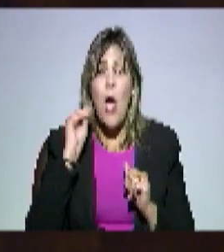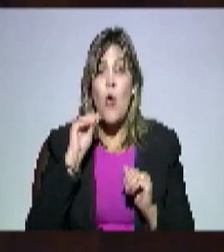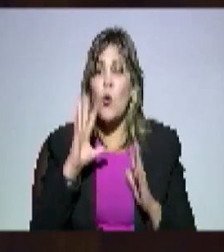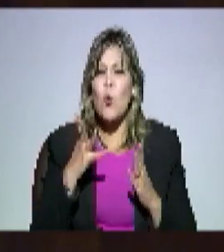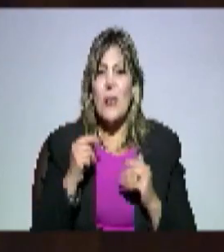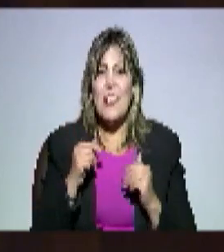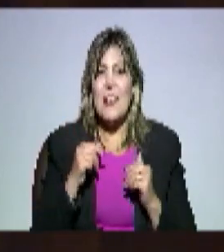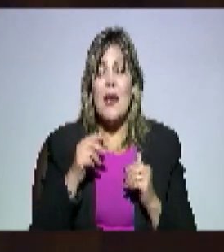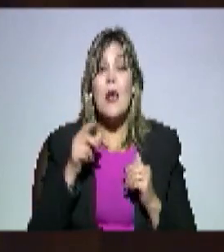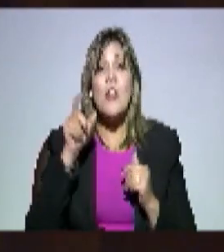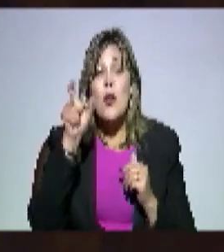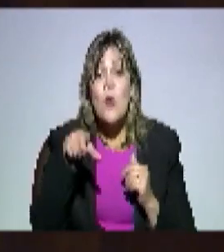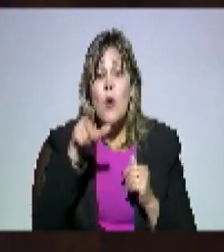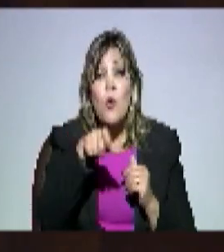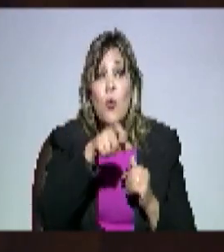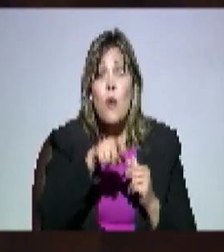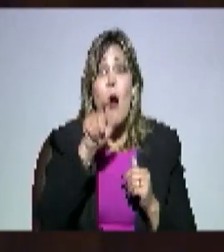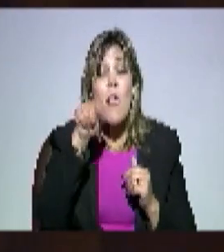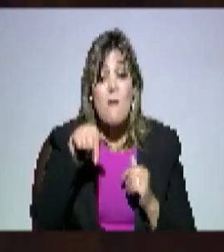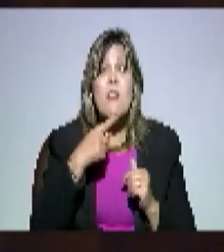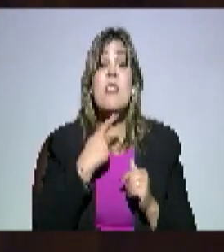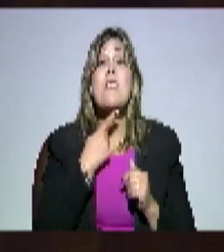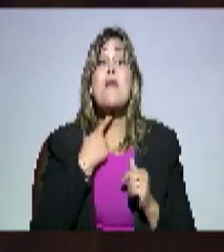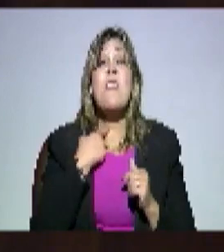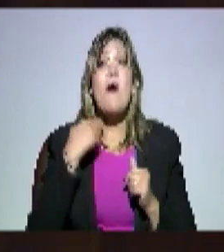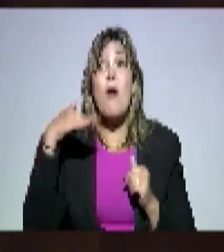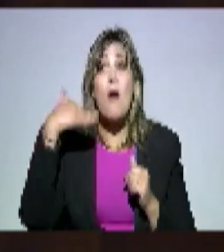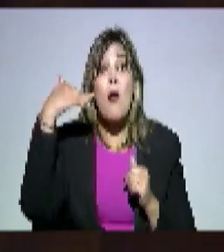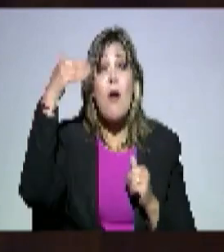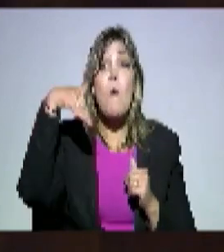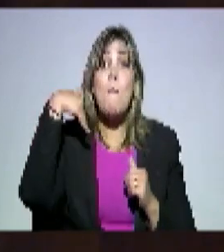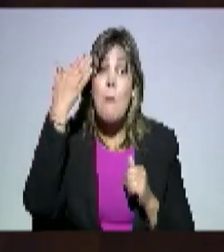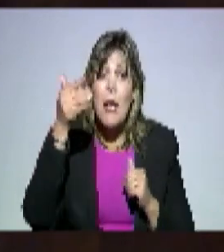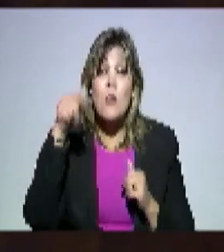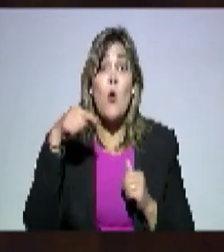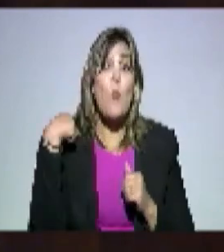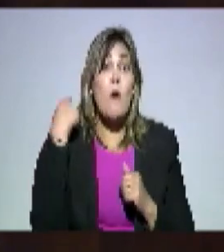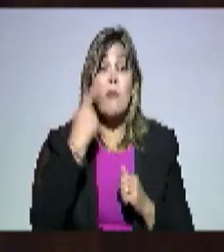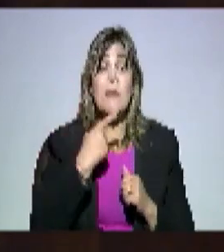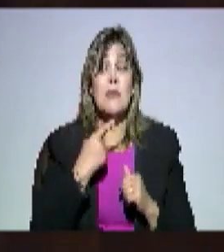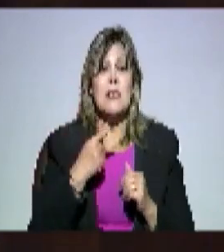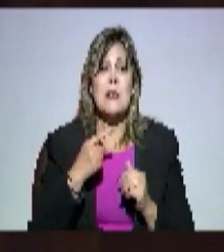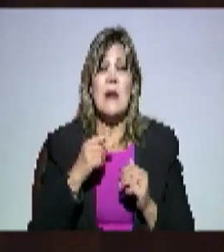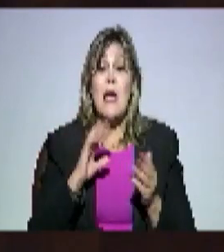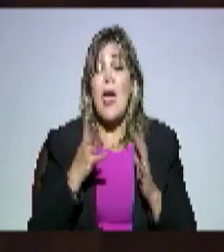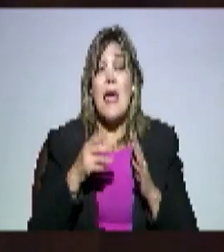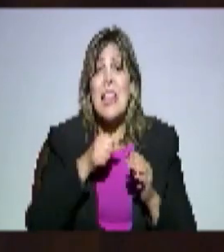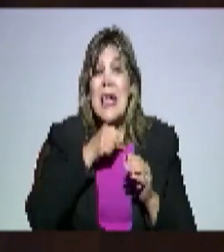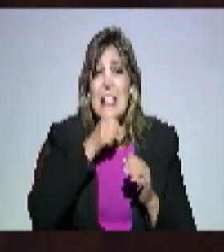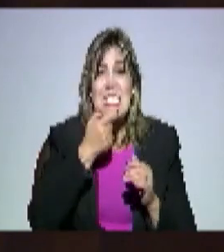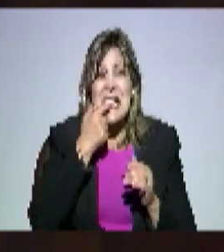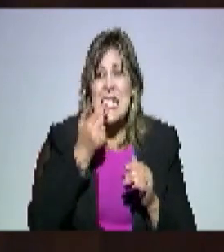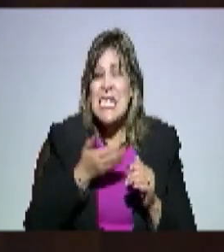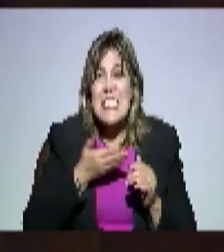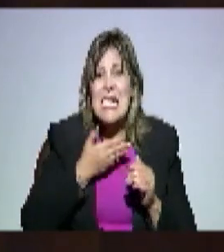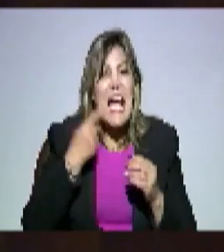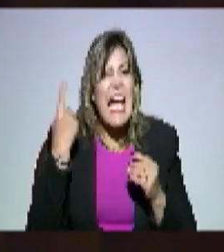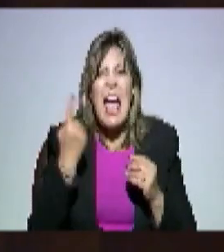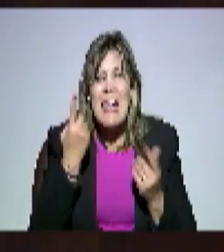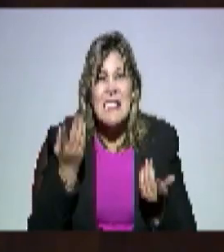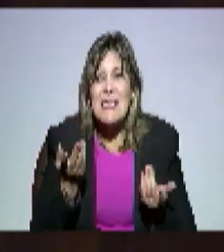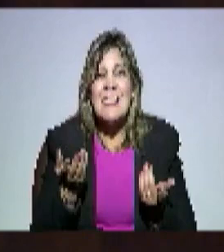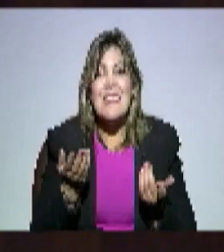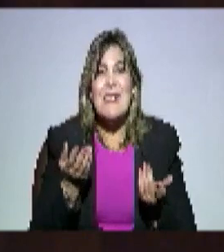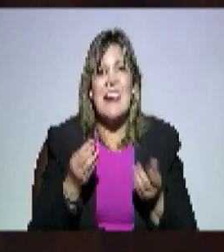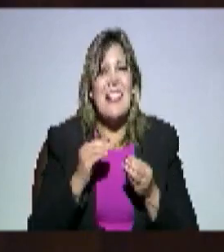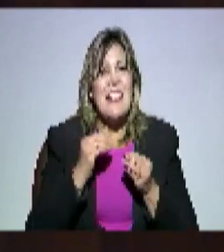اقول كده ان كل واحد له رجاء ان يكون قديس ايا كانت المرحله العمريه بتاعتك ايا كان نوعك